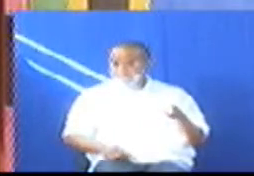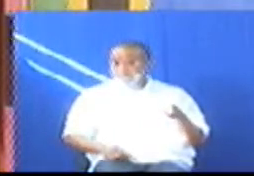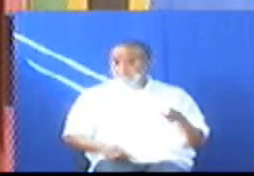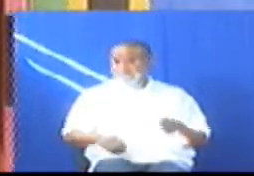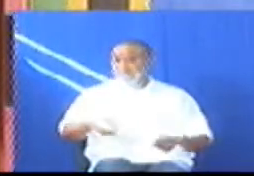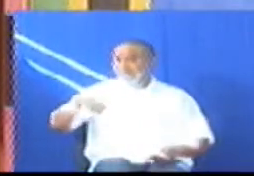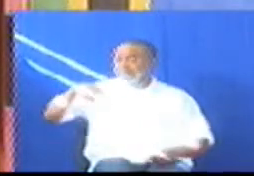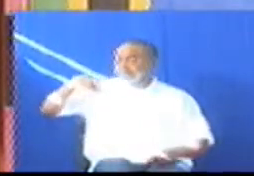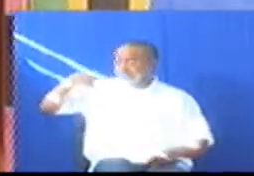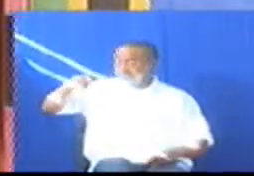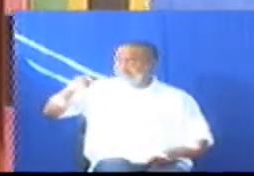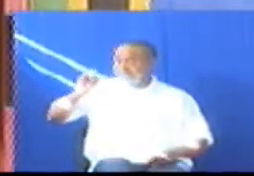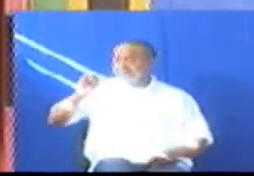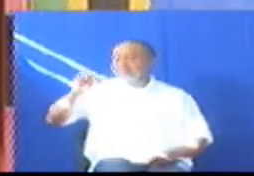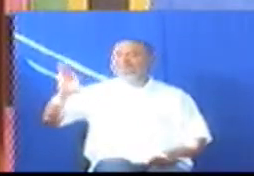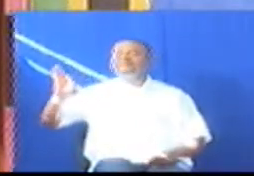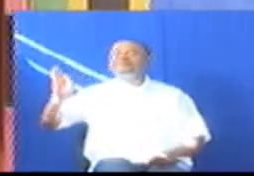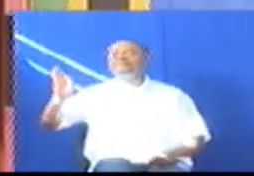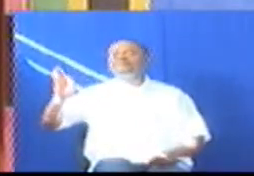PSSPF,